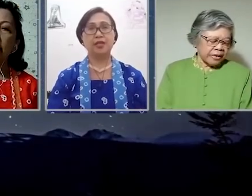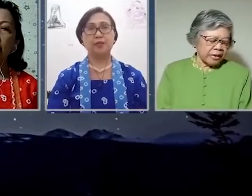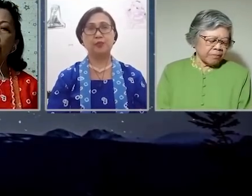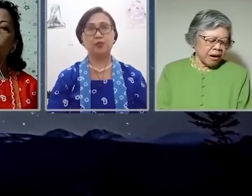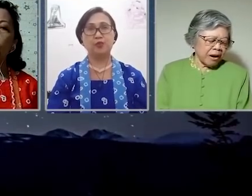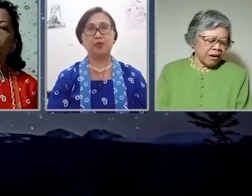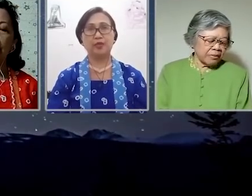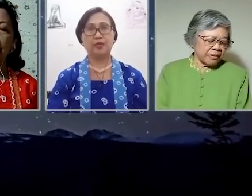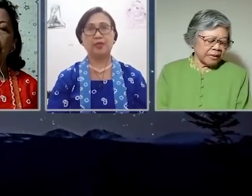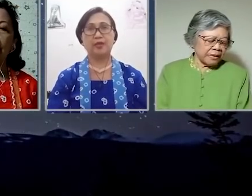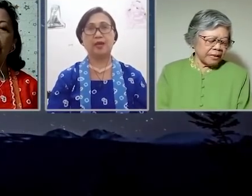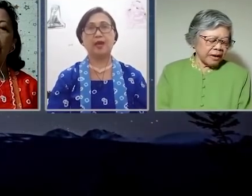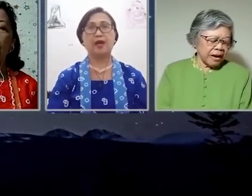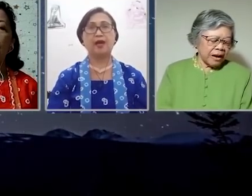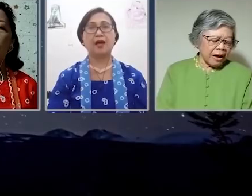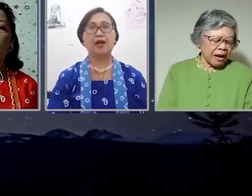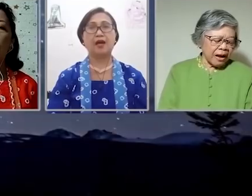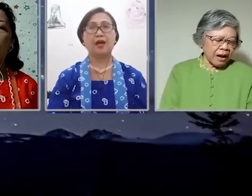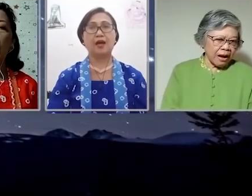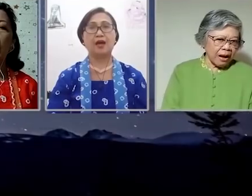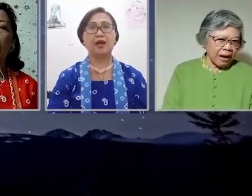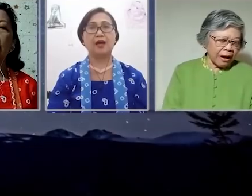ini Mulia